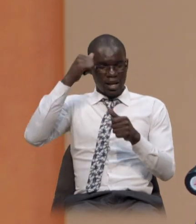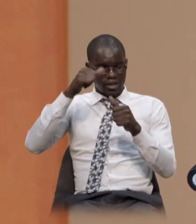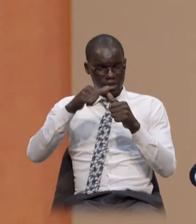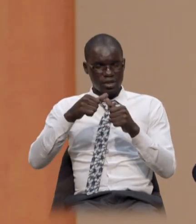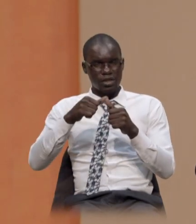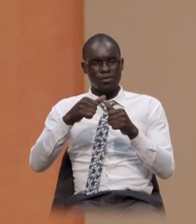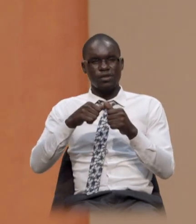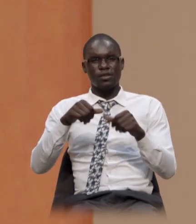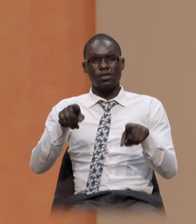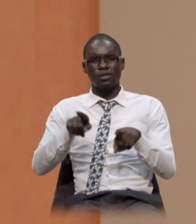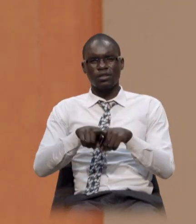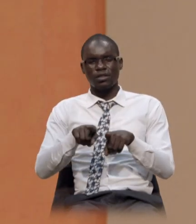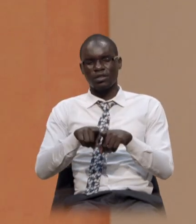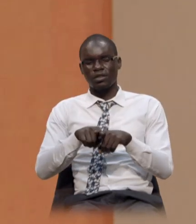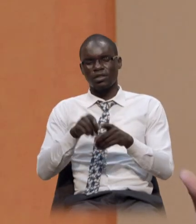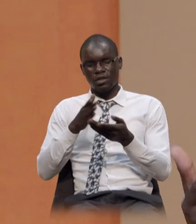kumbuka na kwa